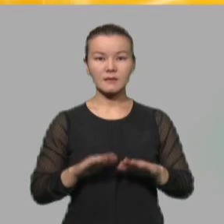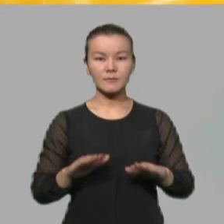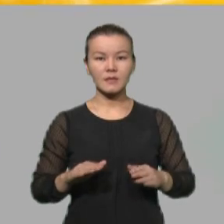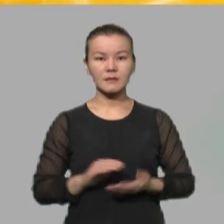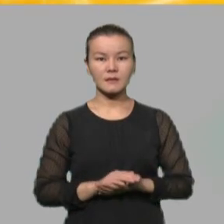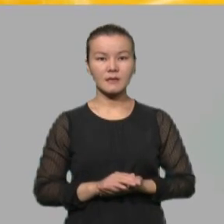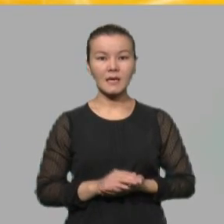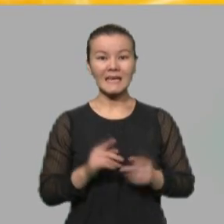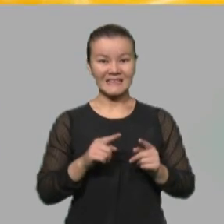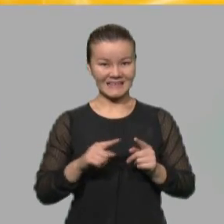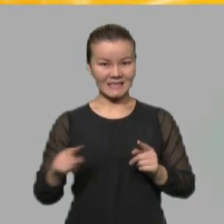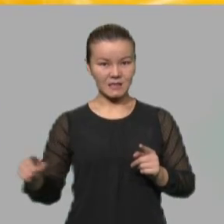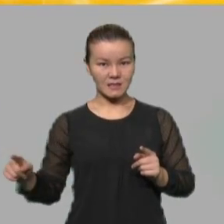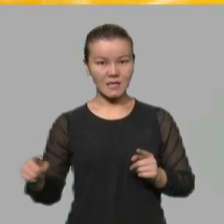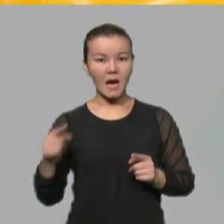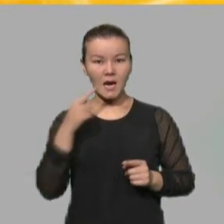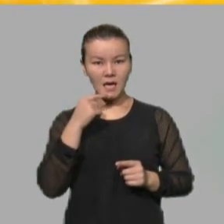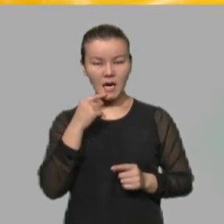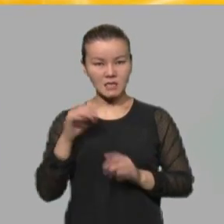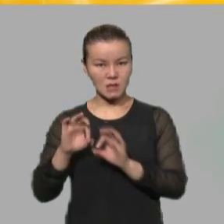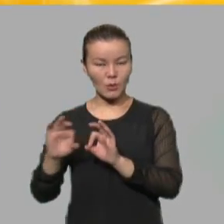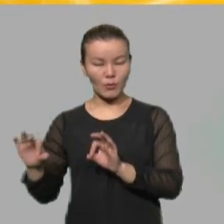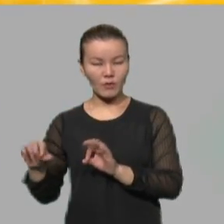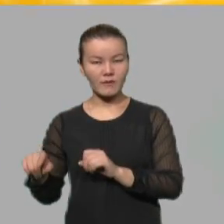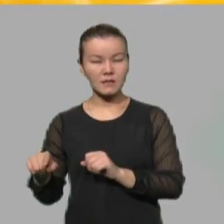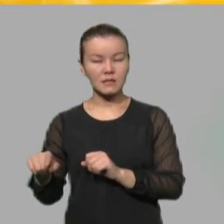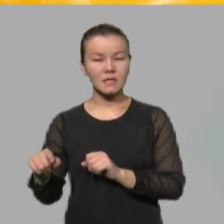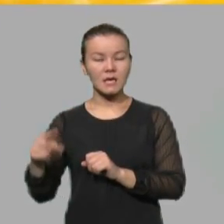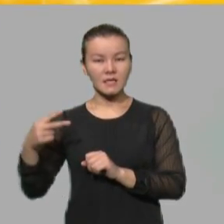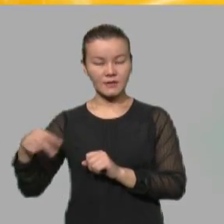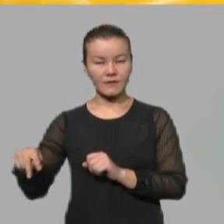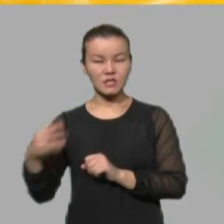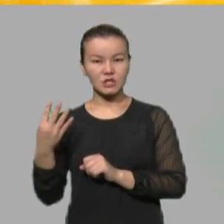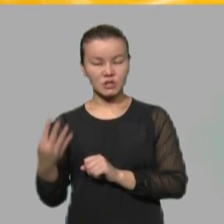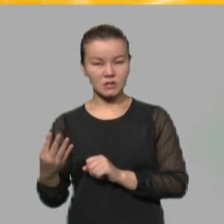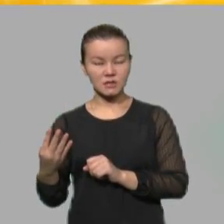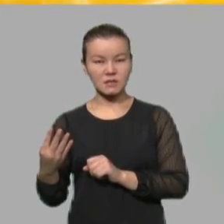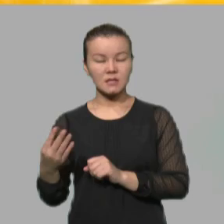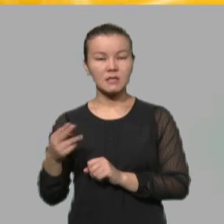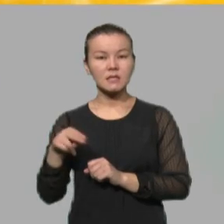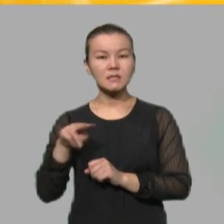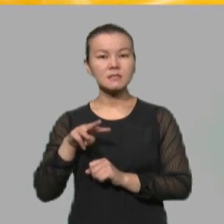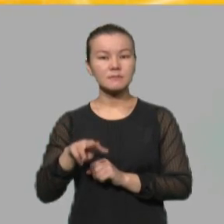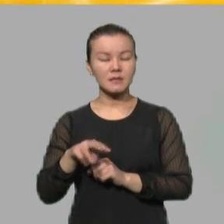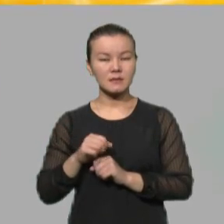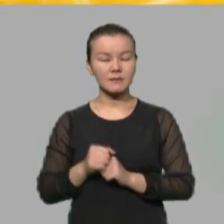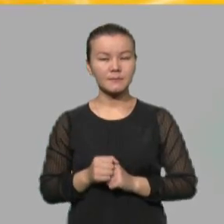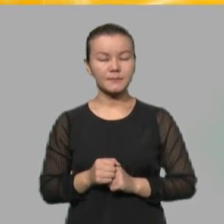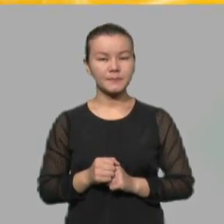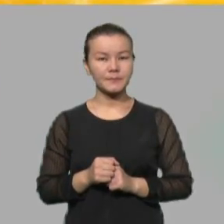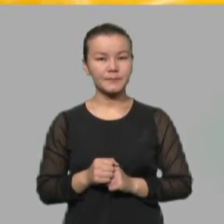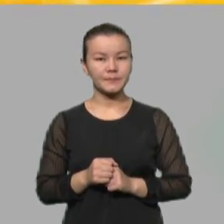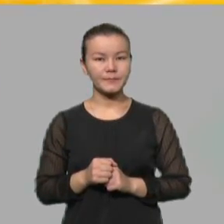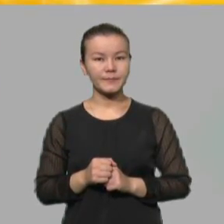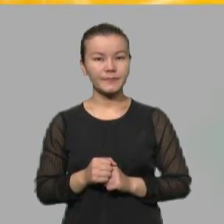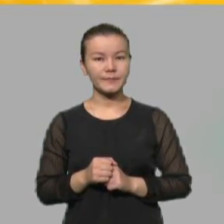Итак, ребята, длина красной проволоки 24 дециметра.